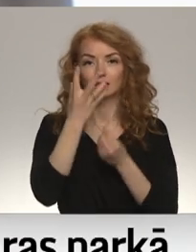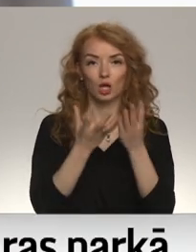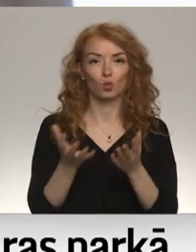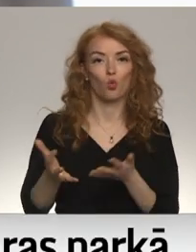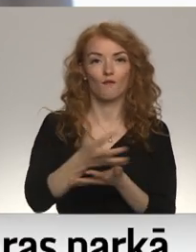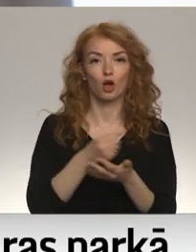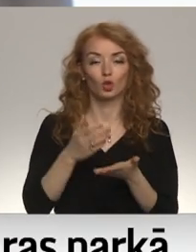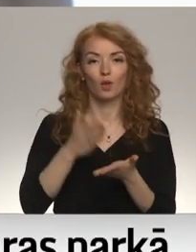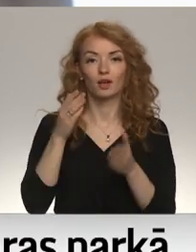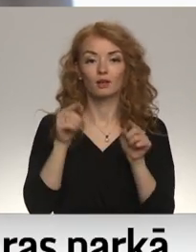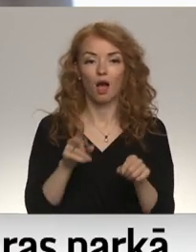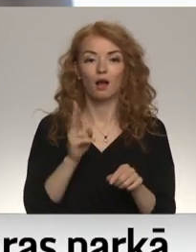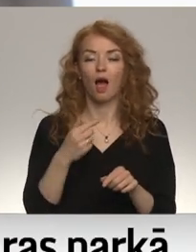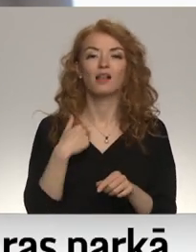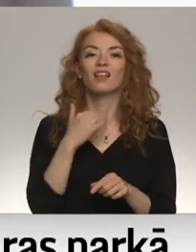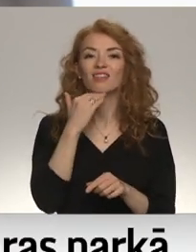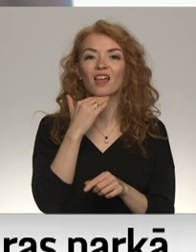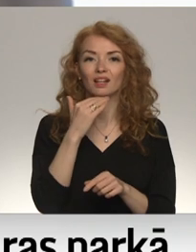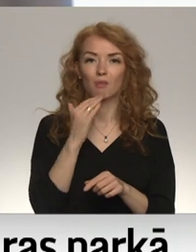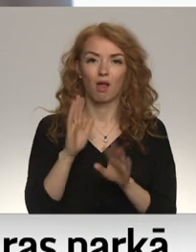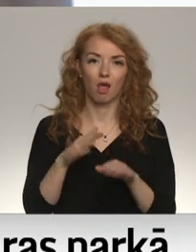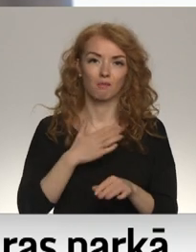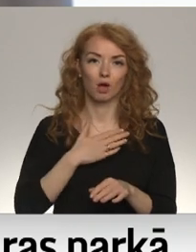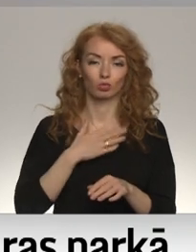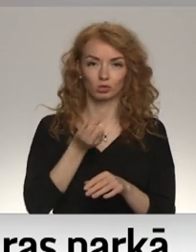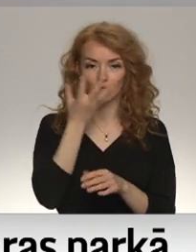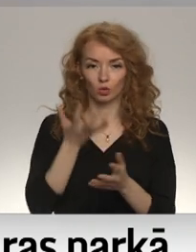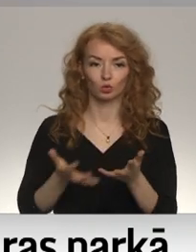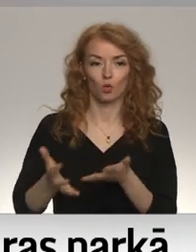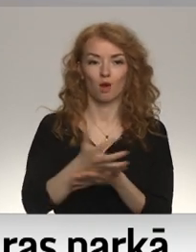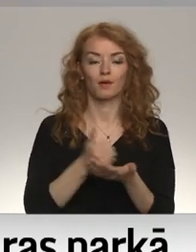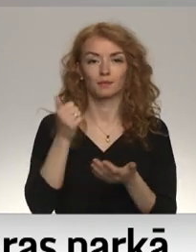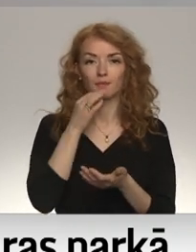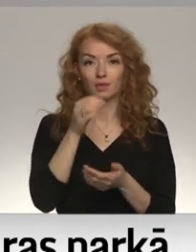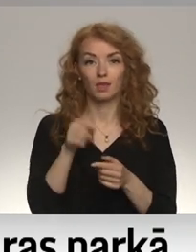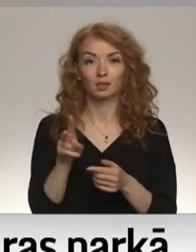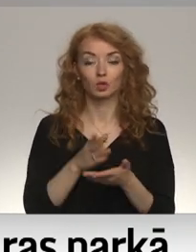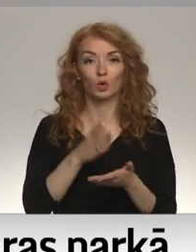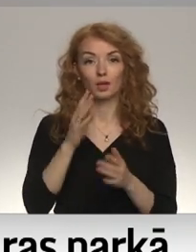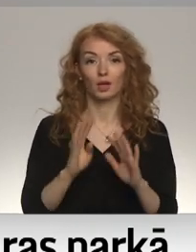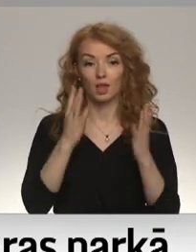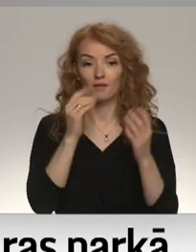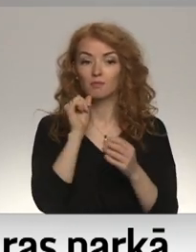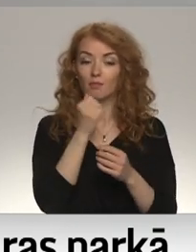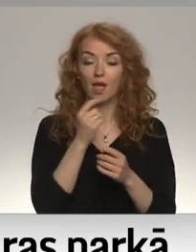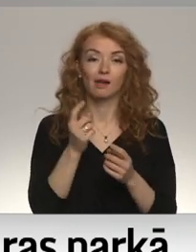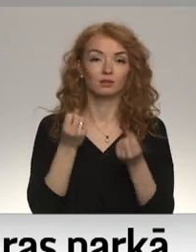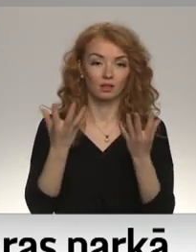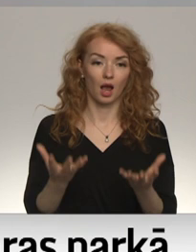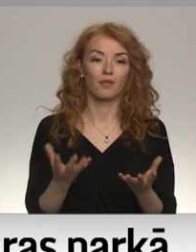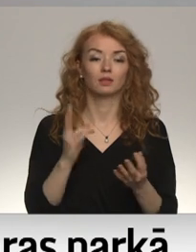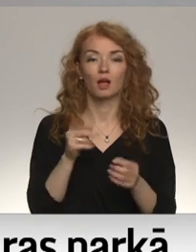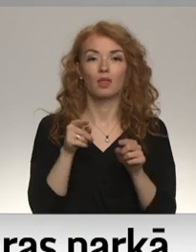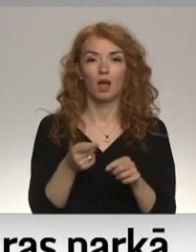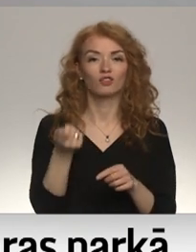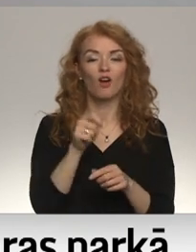tā, ka es nebūtu gribējis, lai manas ziedas novāc. Tas, kas notiek 9. maijā, ir pilnīgi skaidrs, ka tas